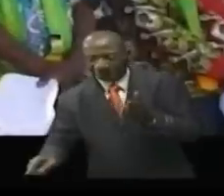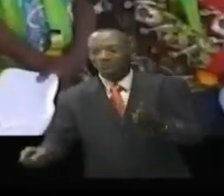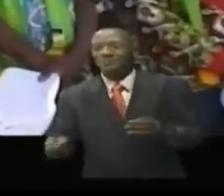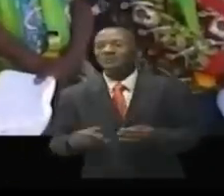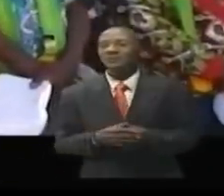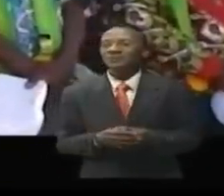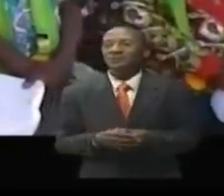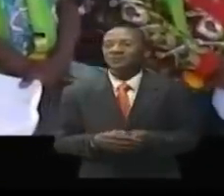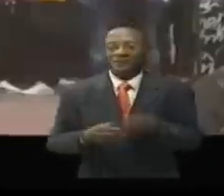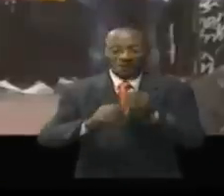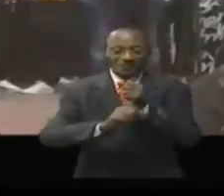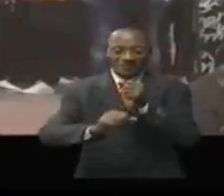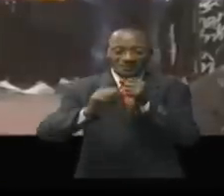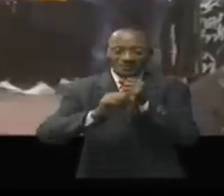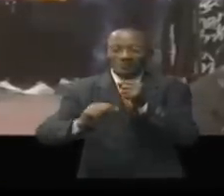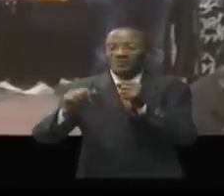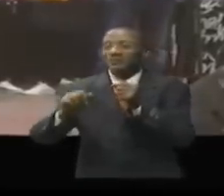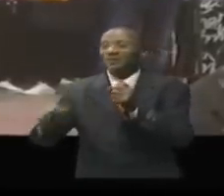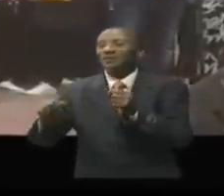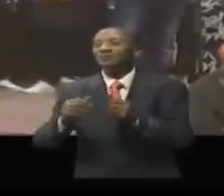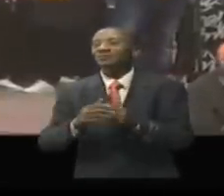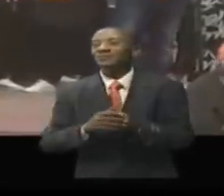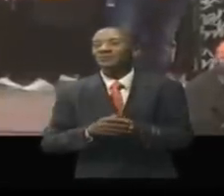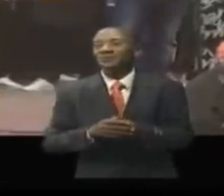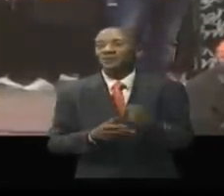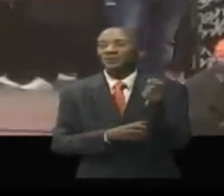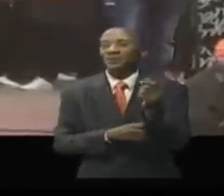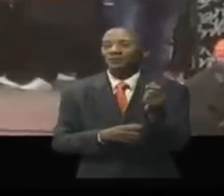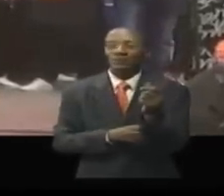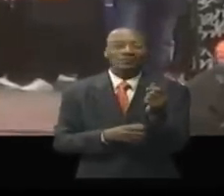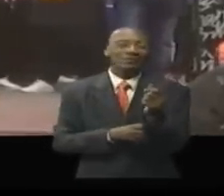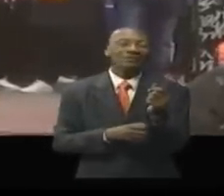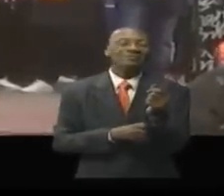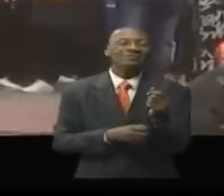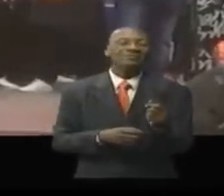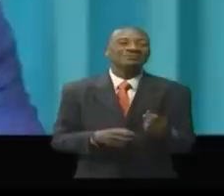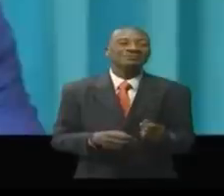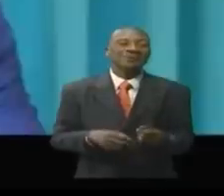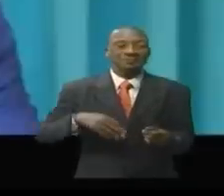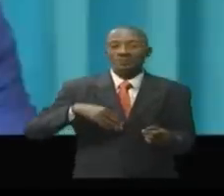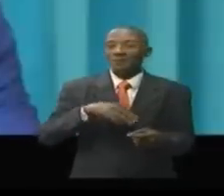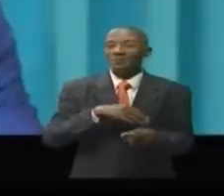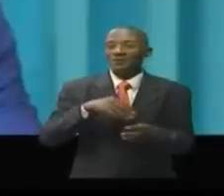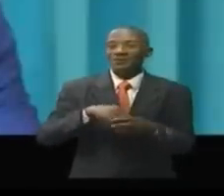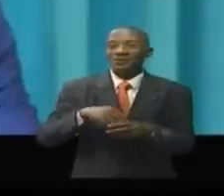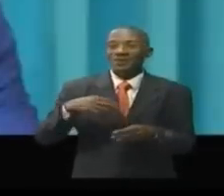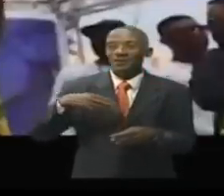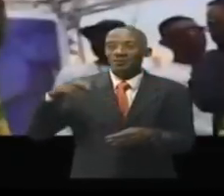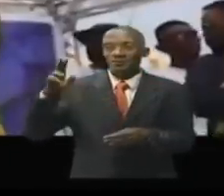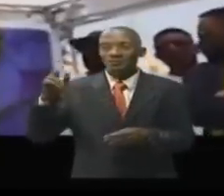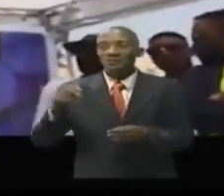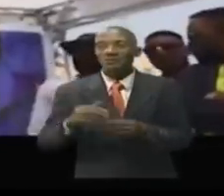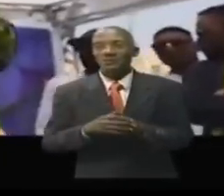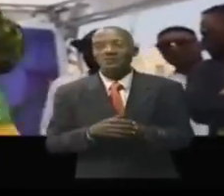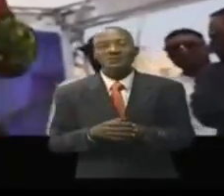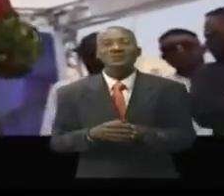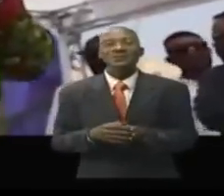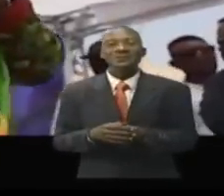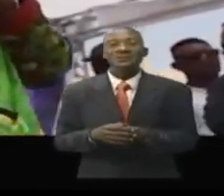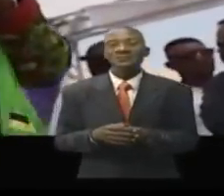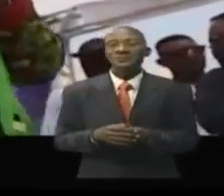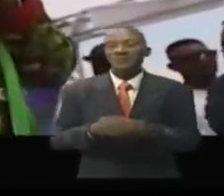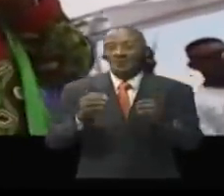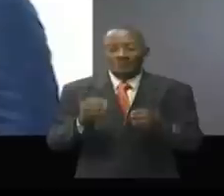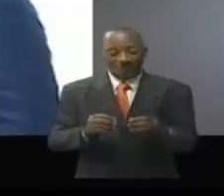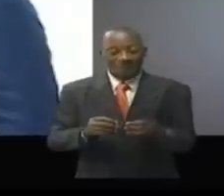2023. Jean-Claude Canfoy, ses cadres du Congrès national congolais, parti cher à Pius Mwabilou Moukala, a